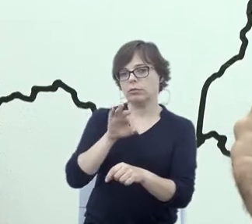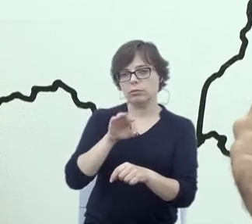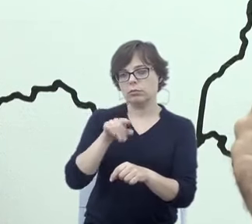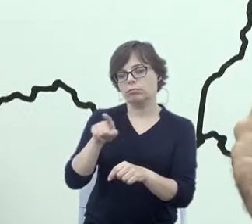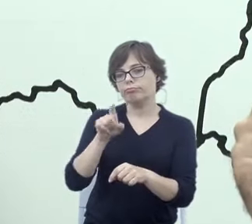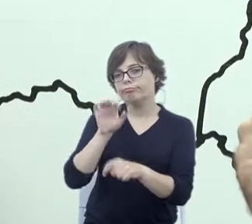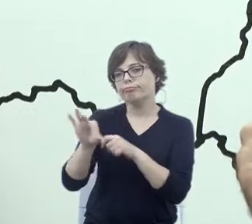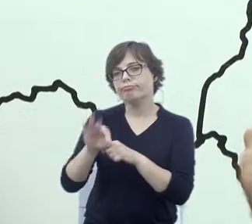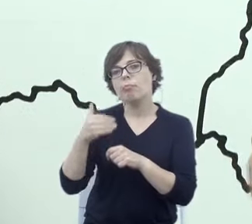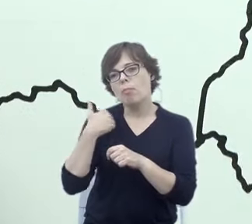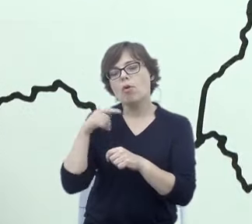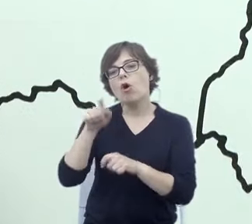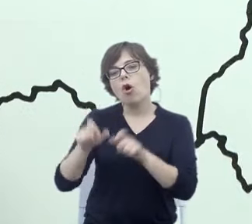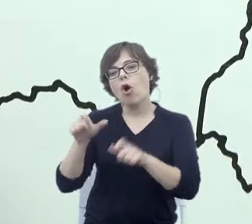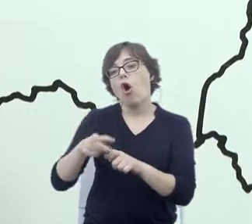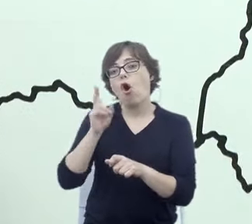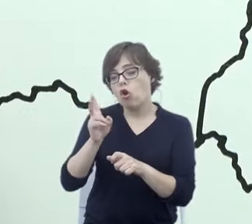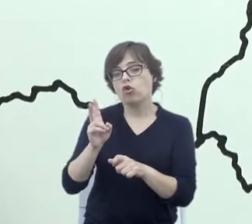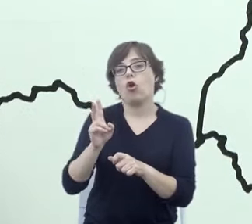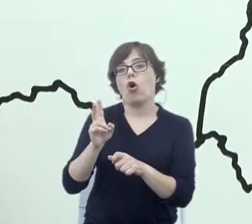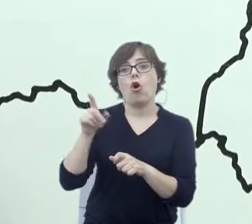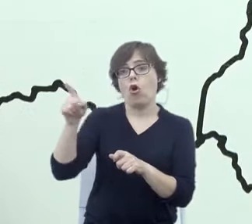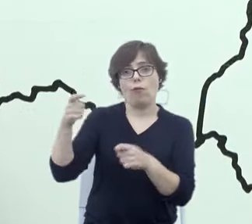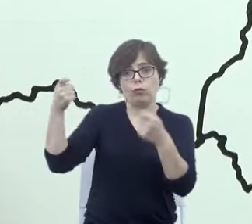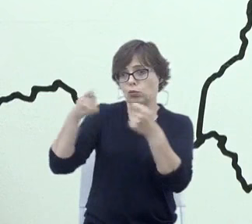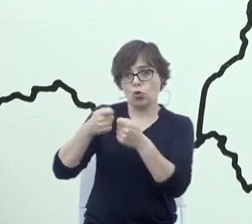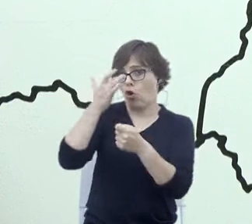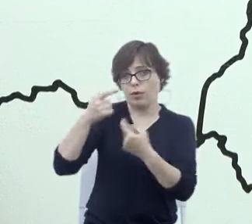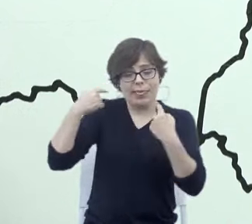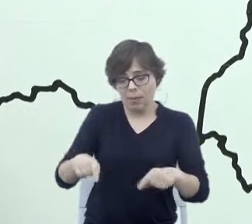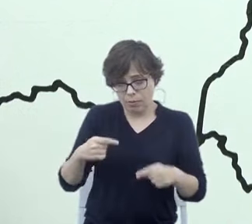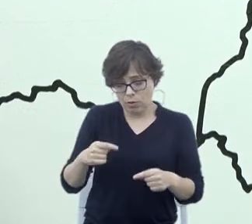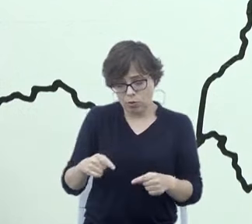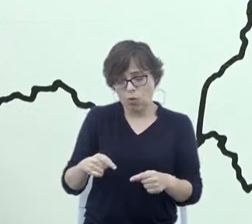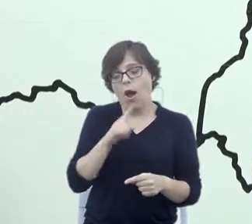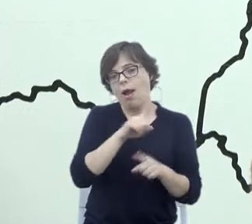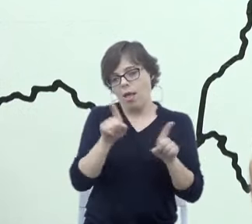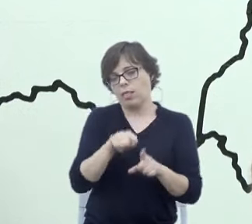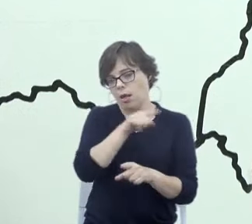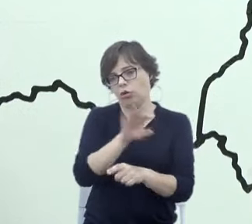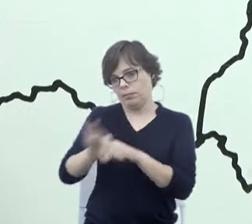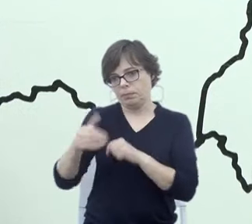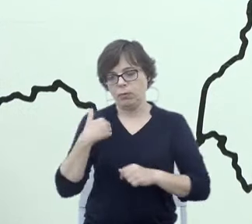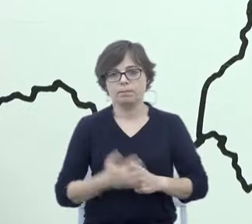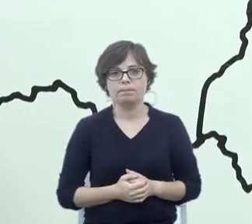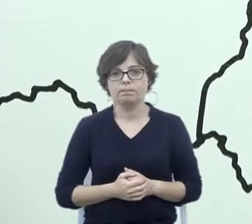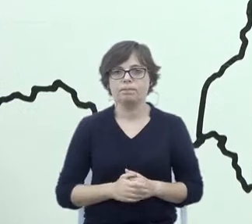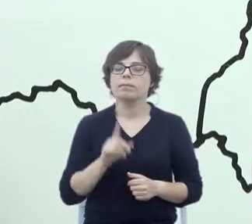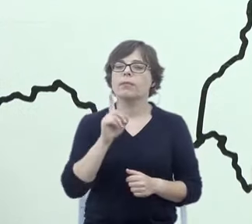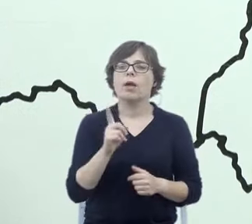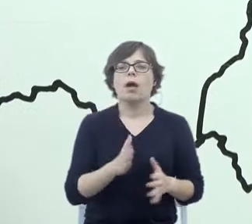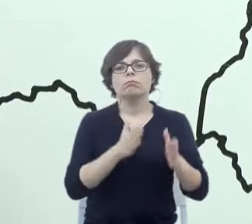tymi instytucjami sowieckimi nie miały nic wspólnego. Przechodząc teraz natomiast do